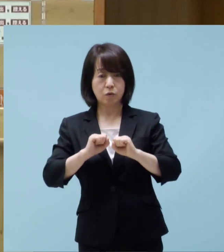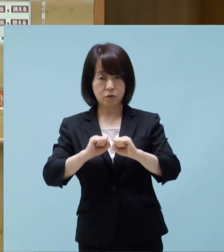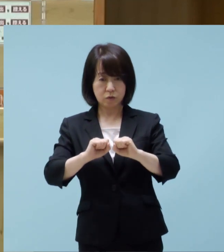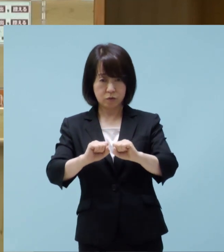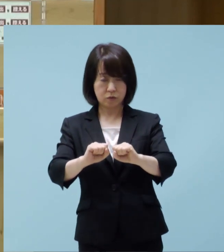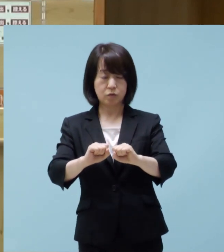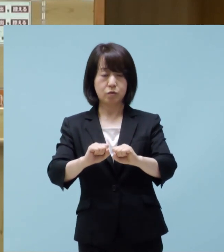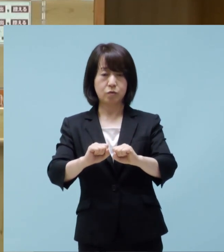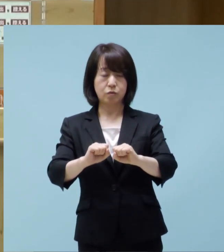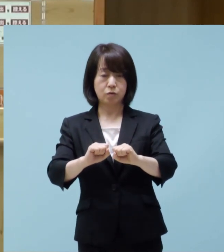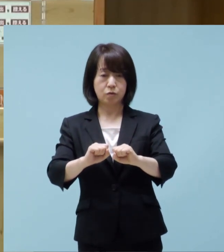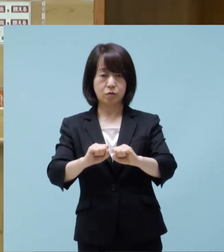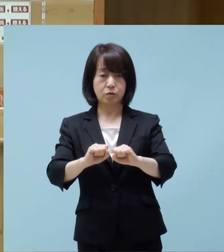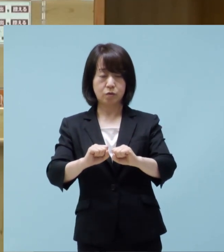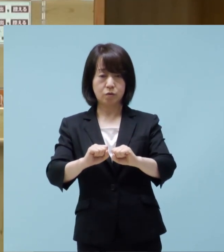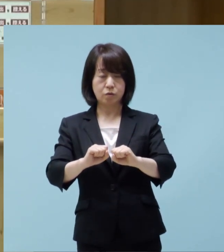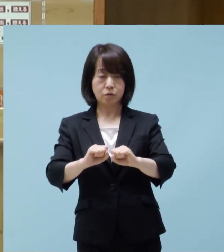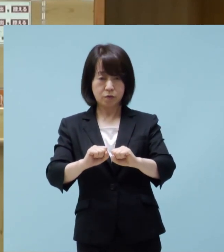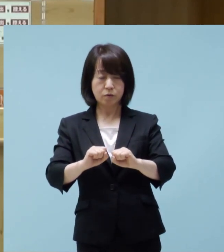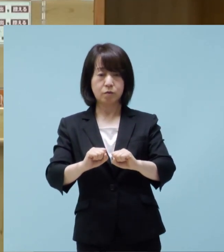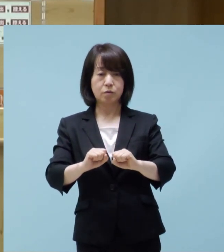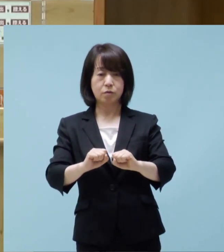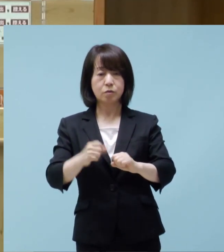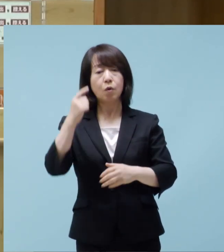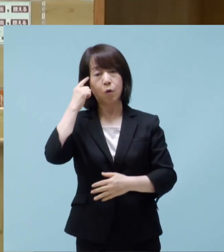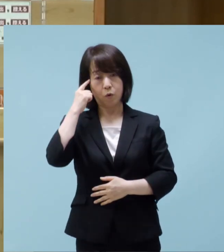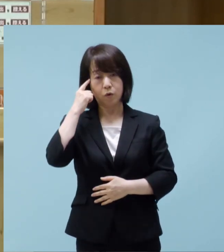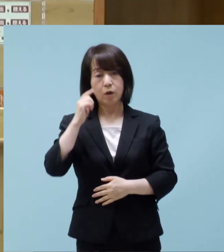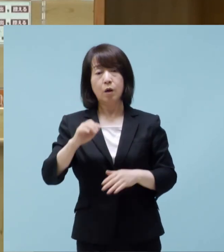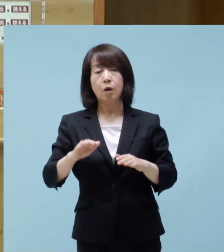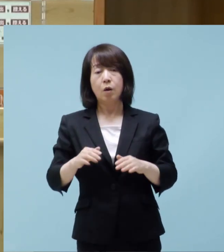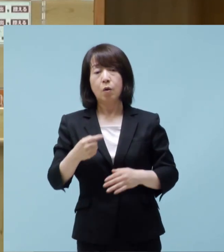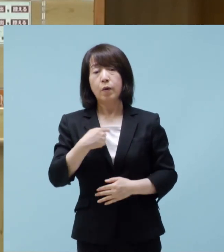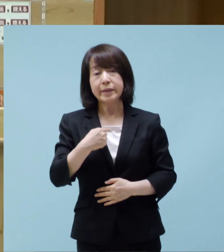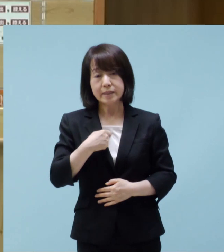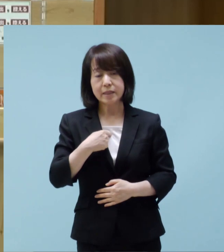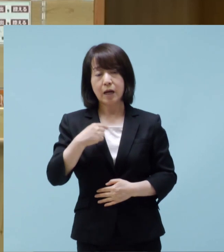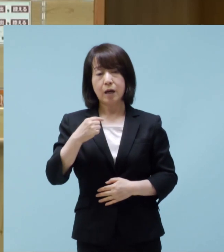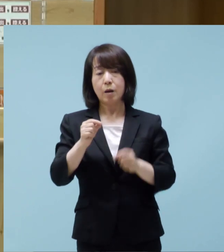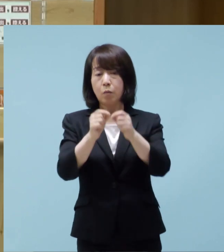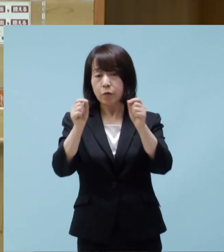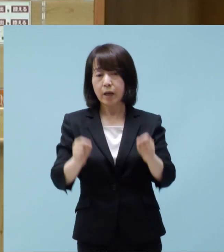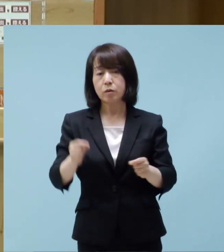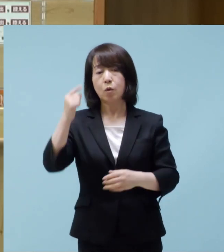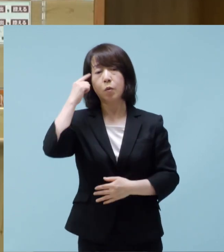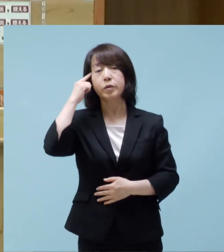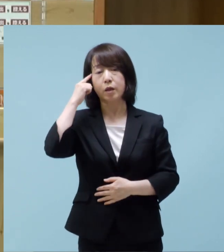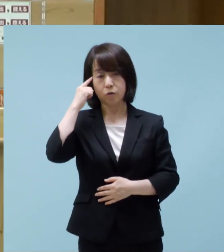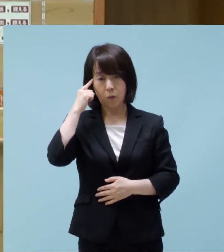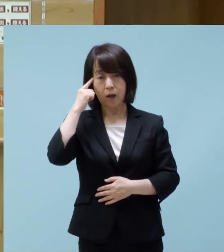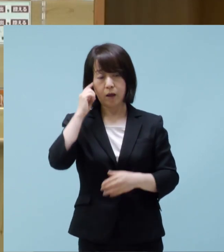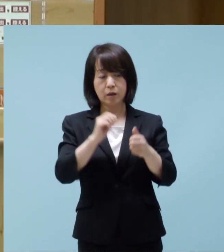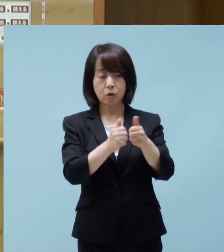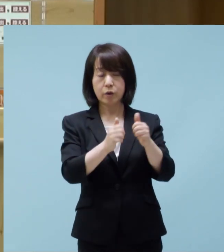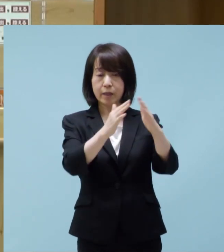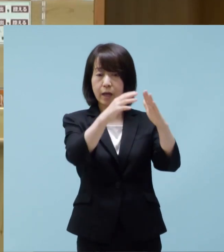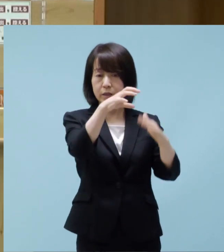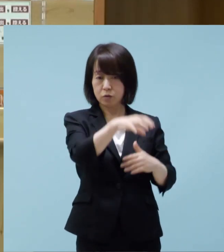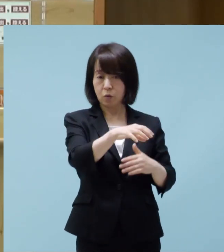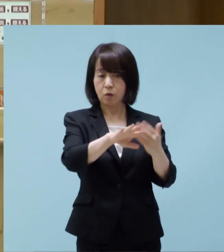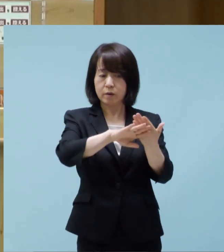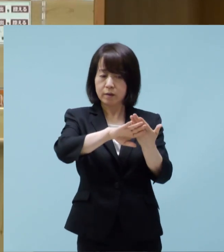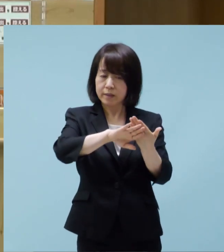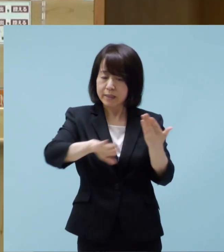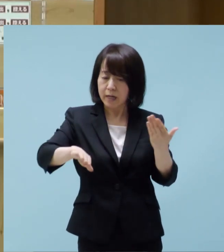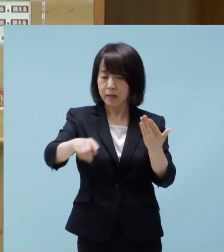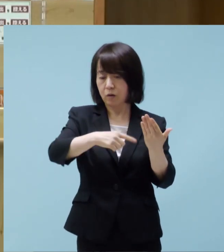けど、まあ、私の問題認識っていうのは、そういった競技会場とかそういったところよりむしろですね、それ以外の方の方